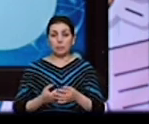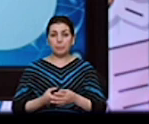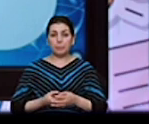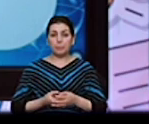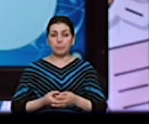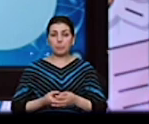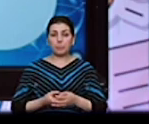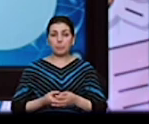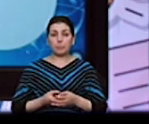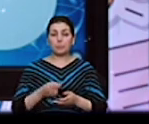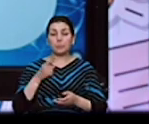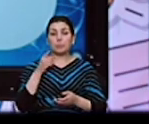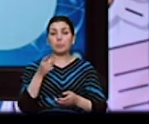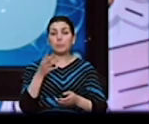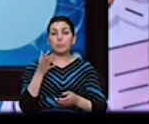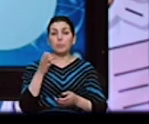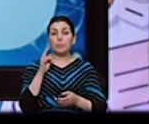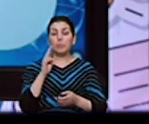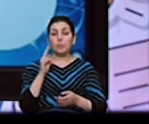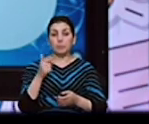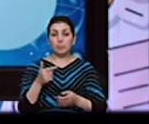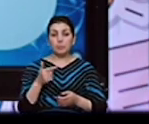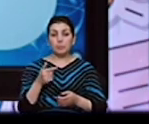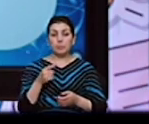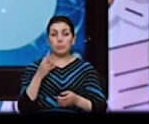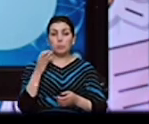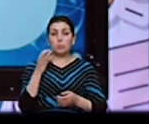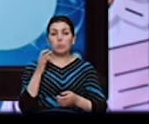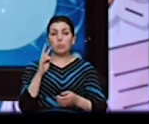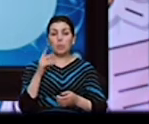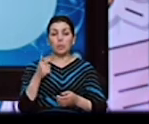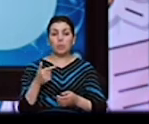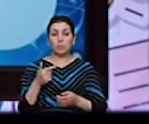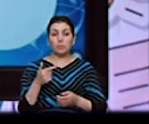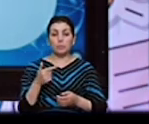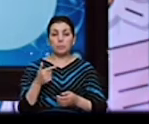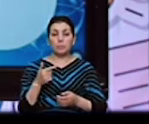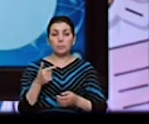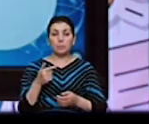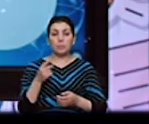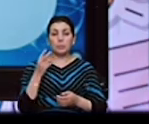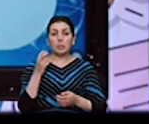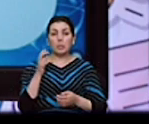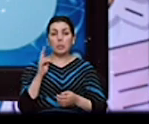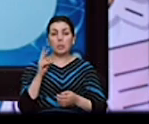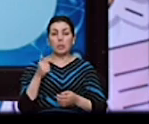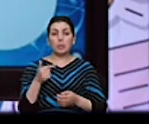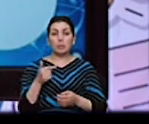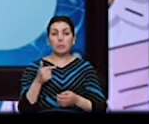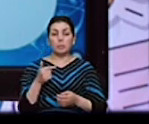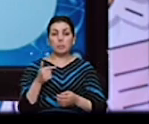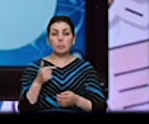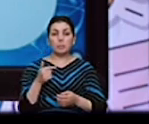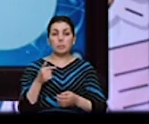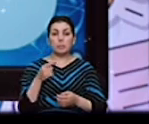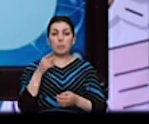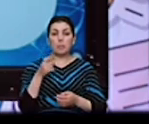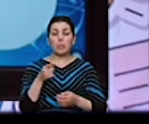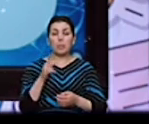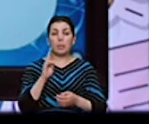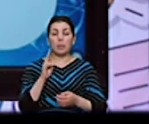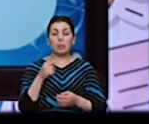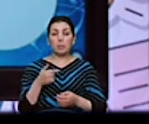qilamiz. 1500 kilogram, 400 kilogram, 200 kilogram,